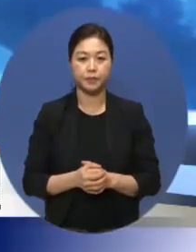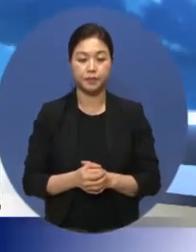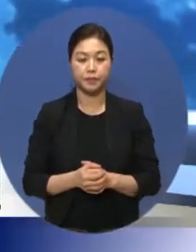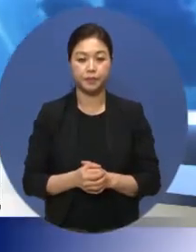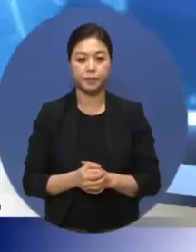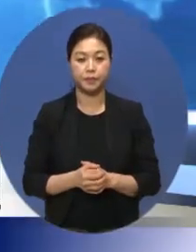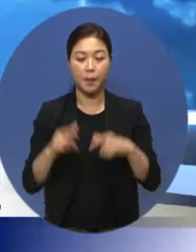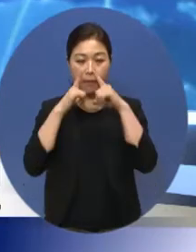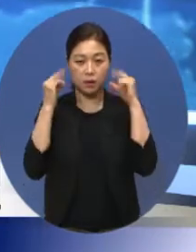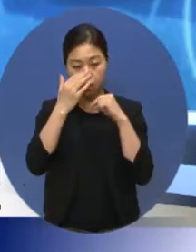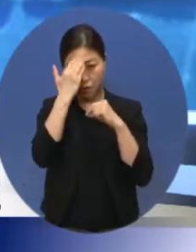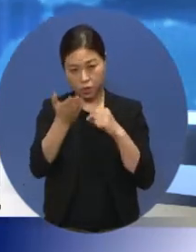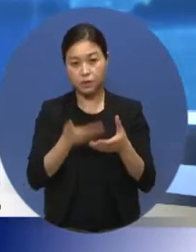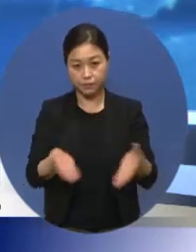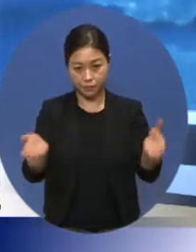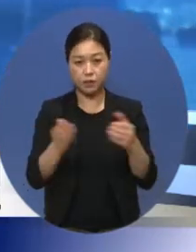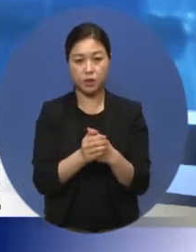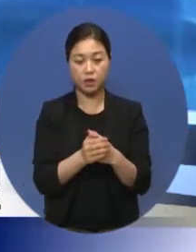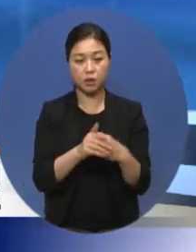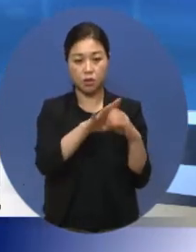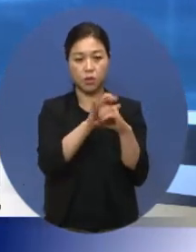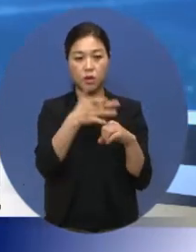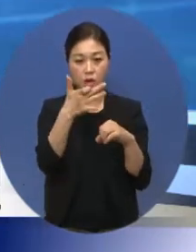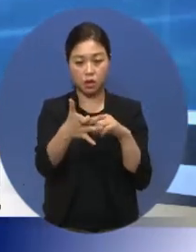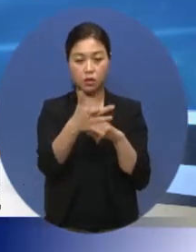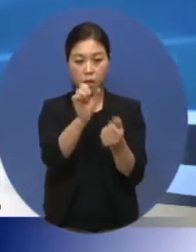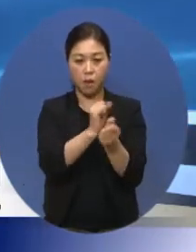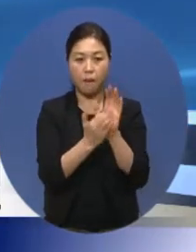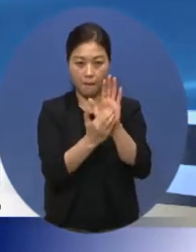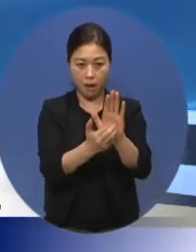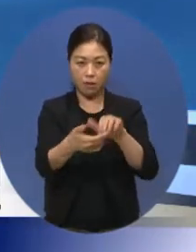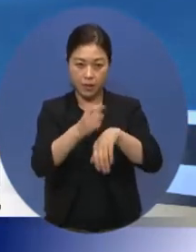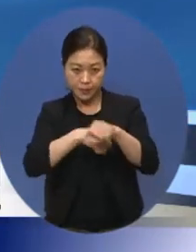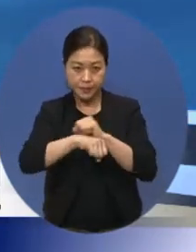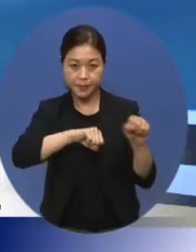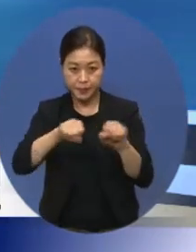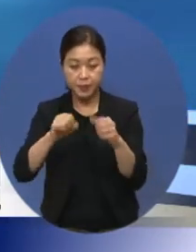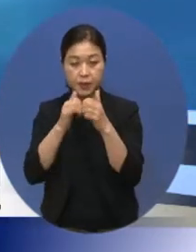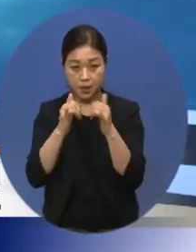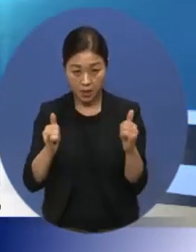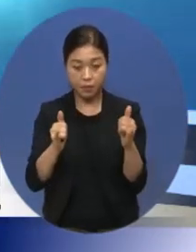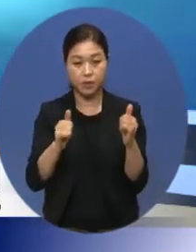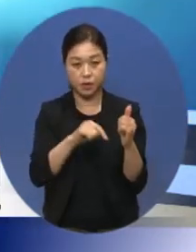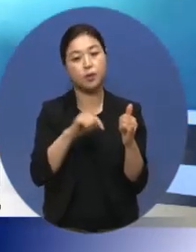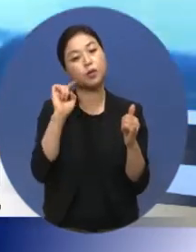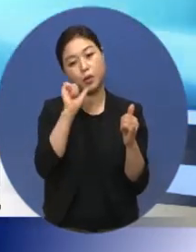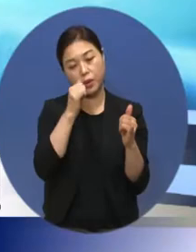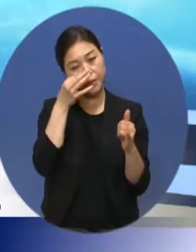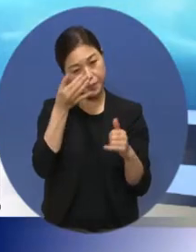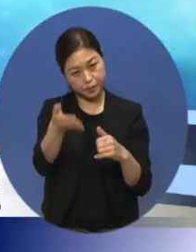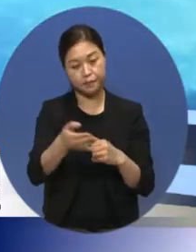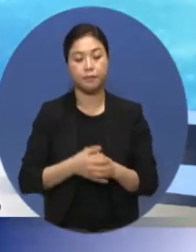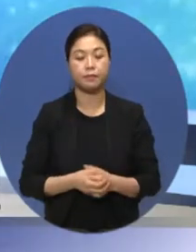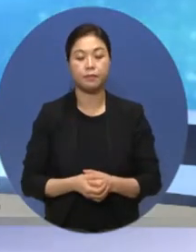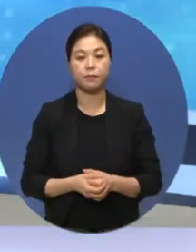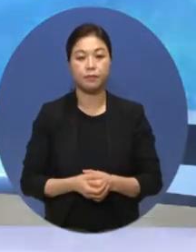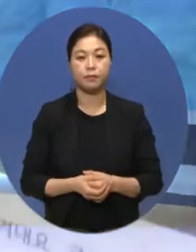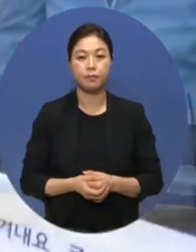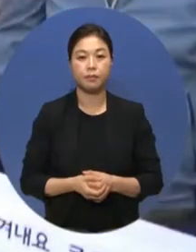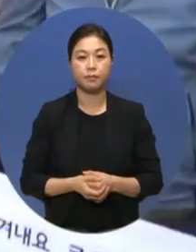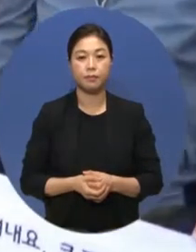마스크 무료 나눔으로 코로나19 감염 예방 활동에 앞장서는 분들을 서정용 기자가 만나봤습니다.